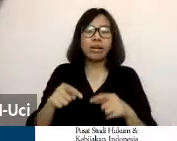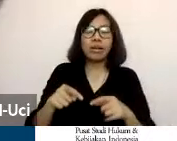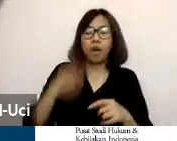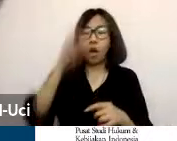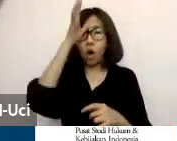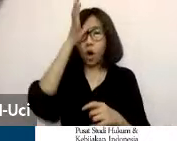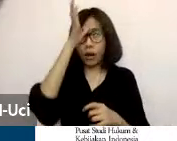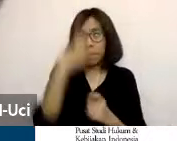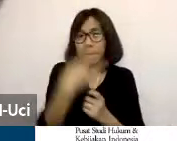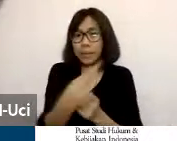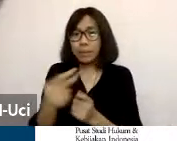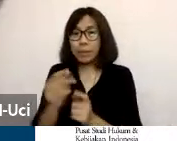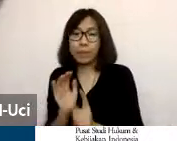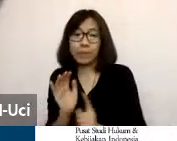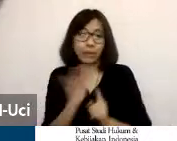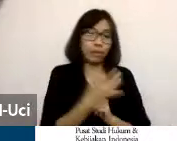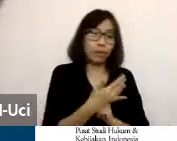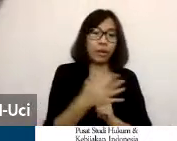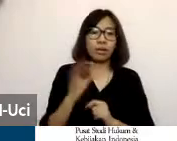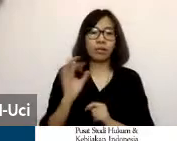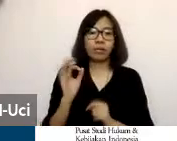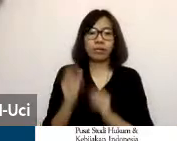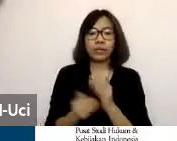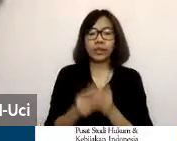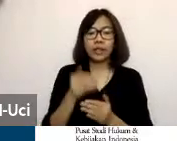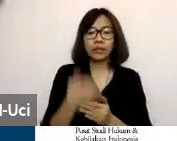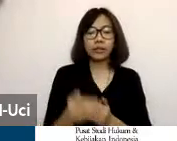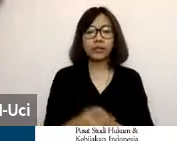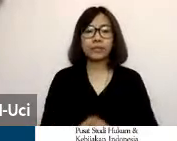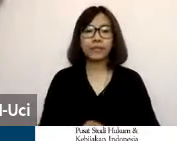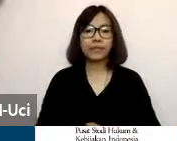Om mungkin bisa slide berikutnya